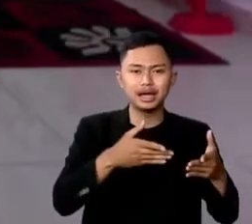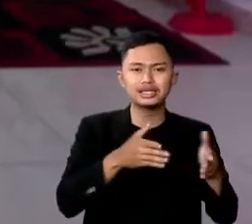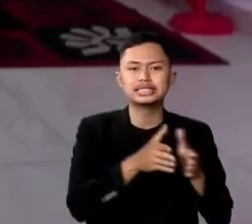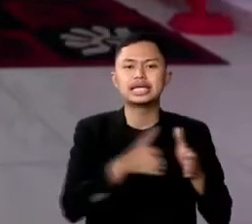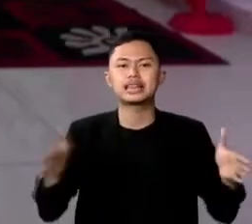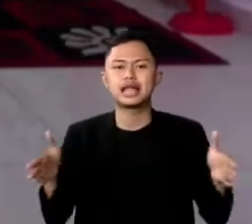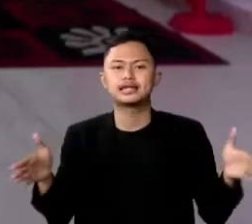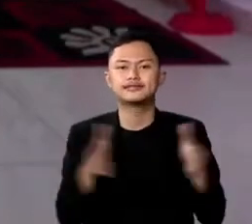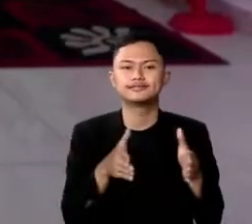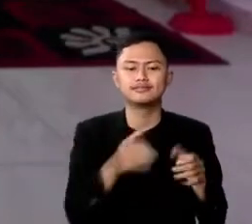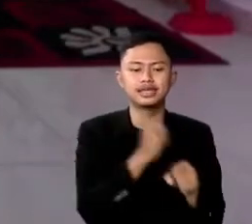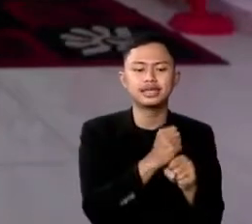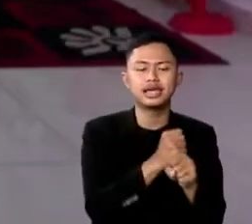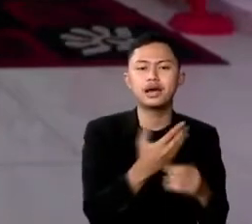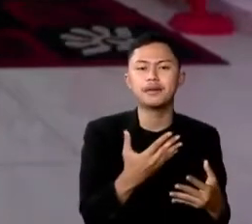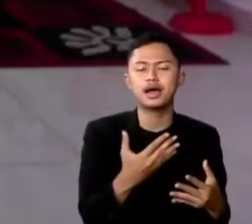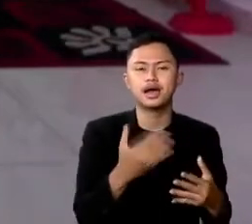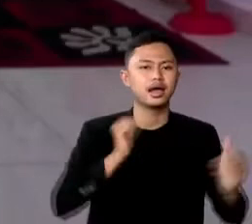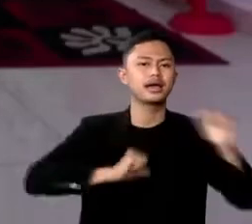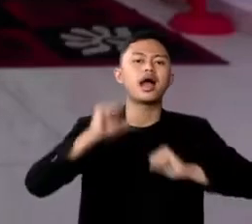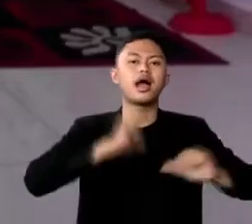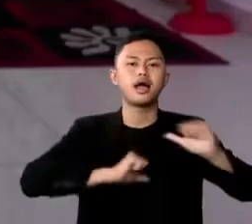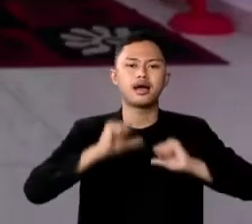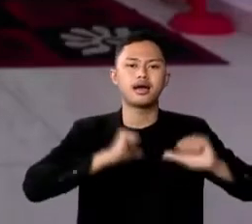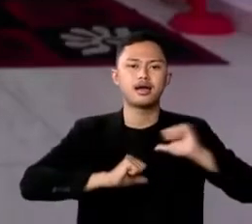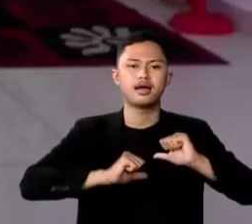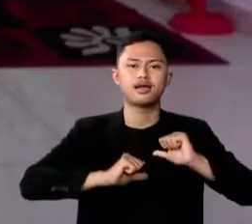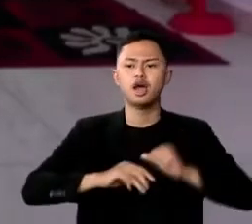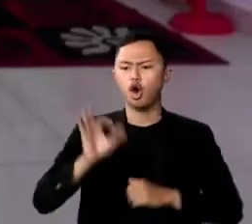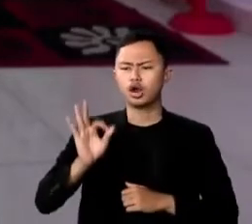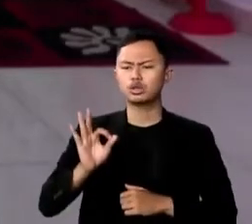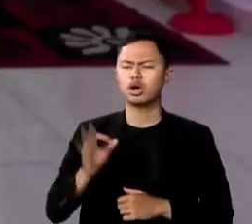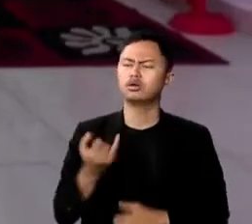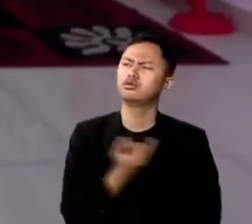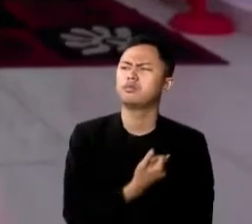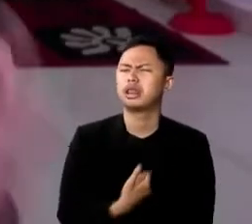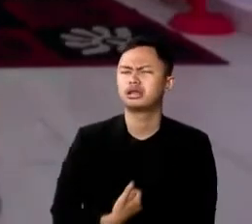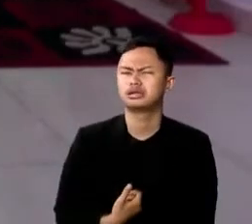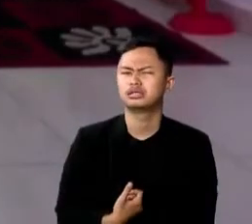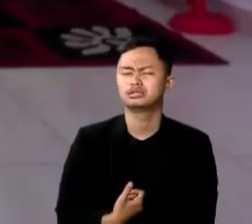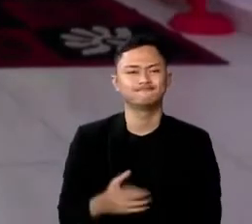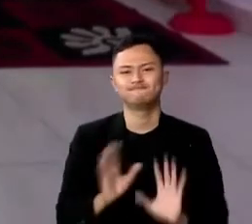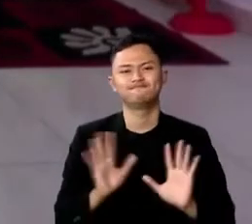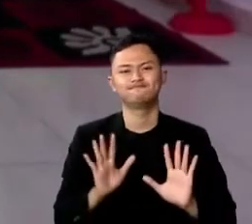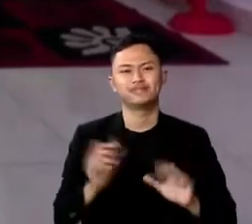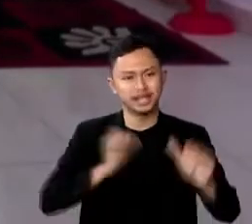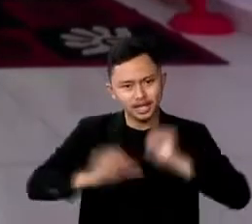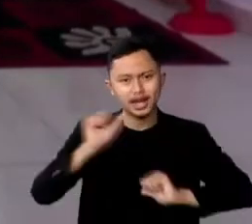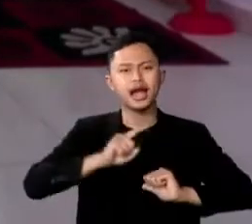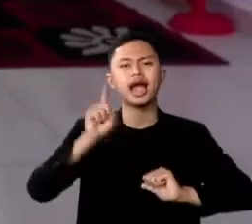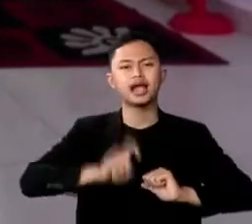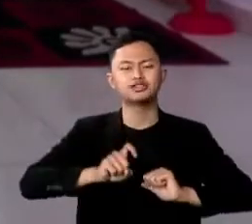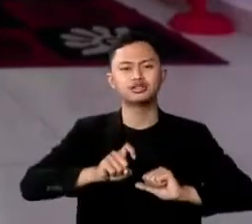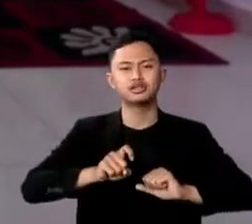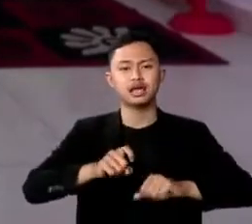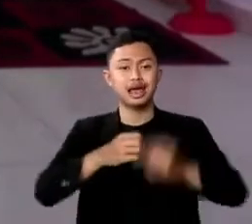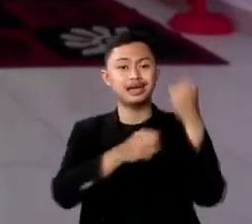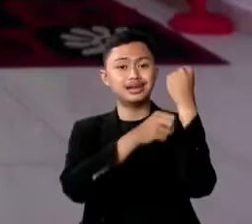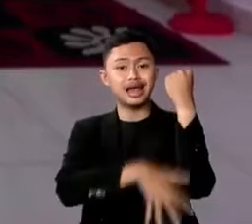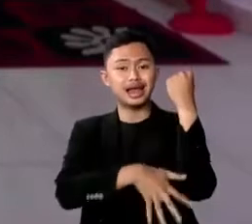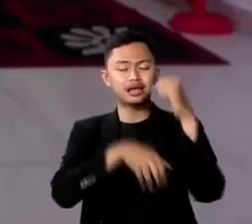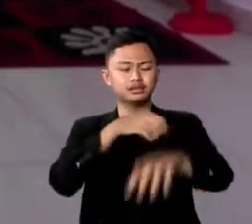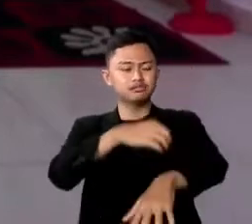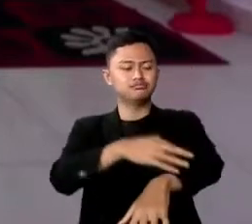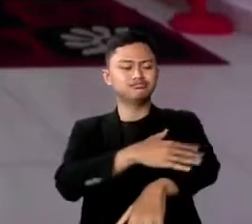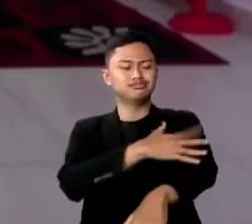i r dan a g adalah Gerak jadi orang tua juga jangan mager grabpay darah mengalir lancar akhirnya